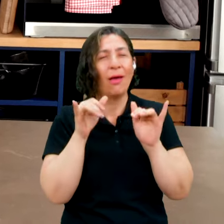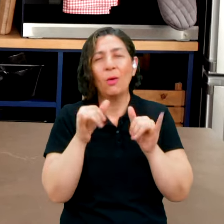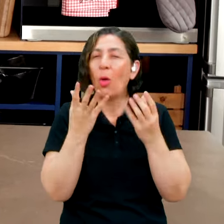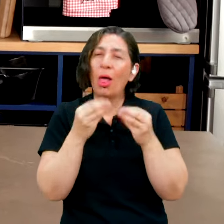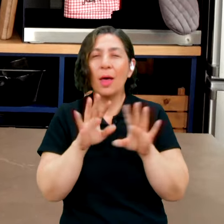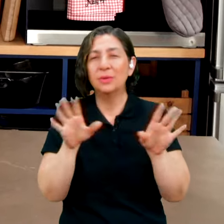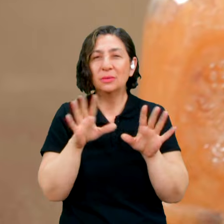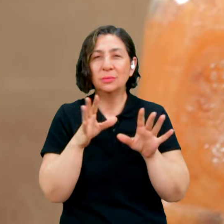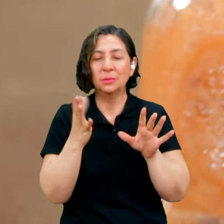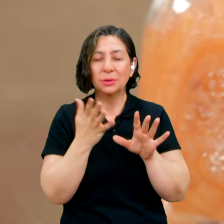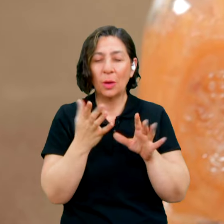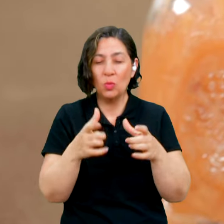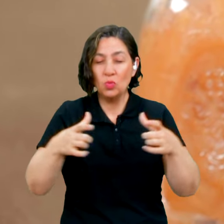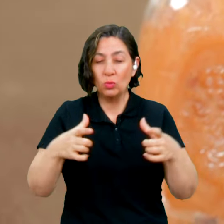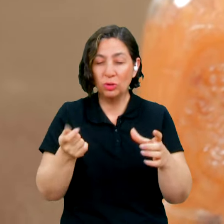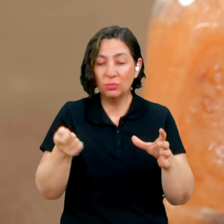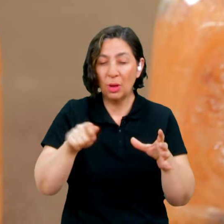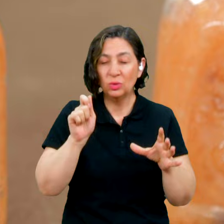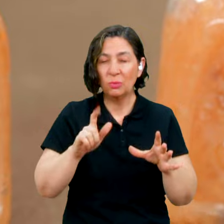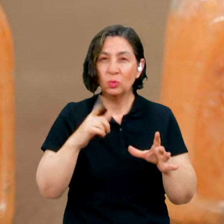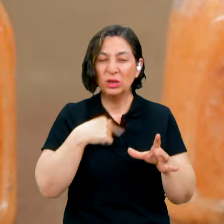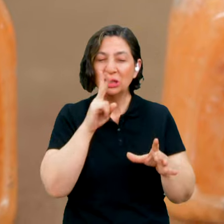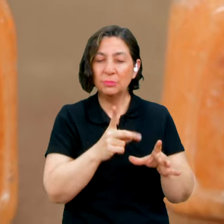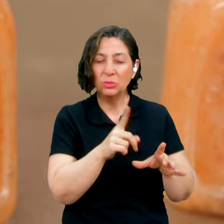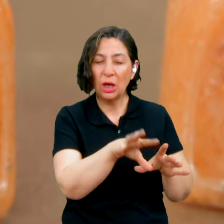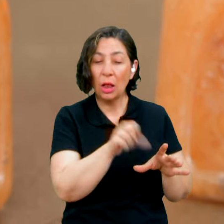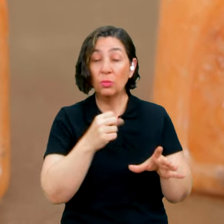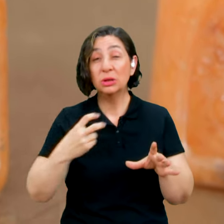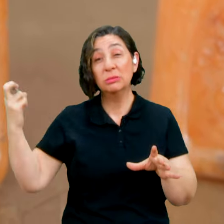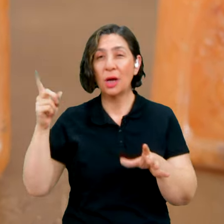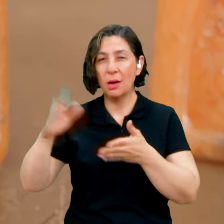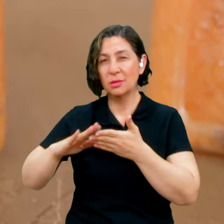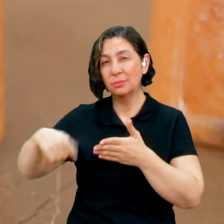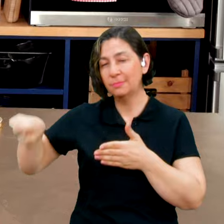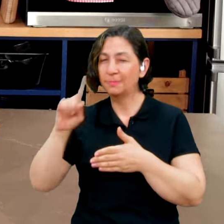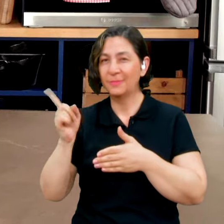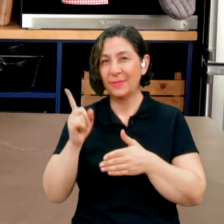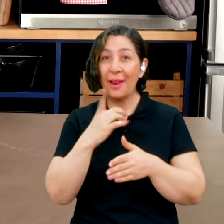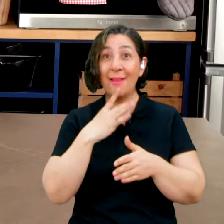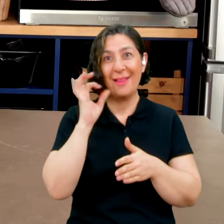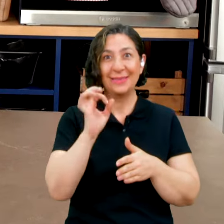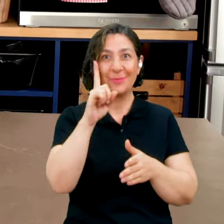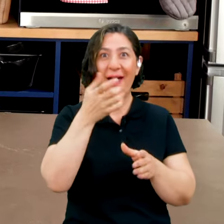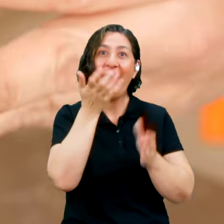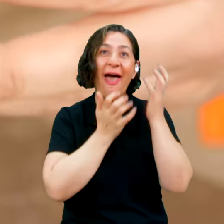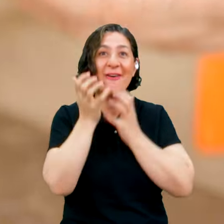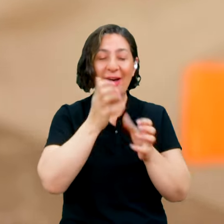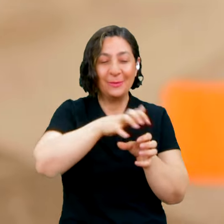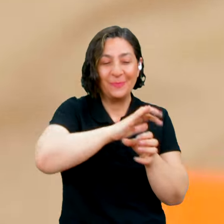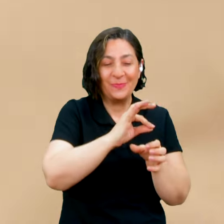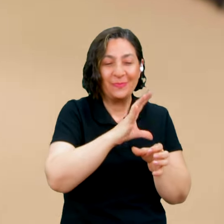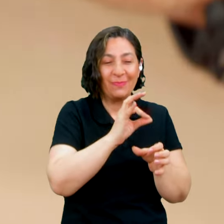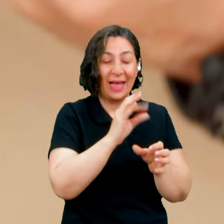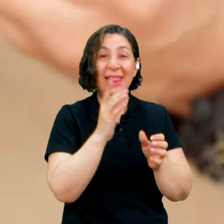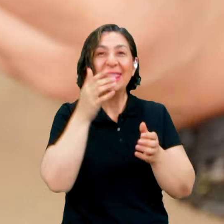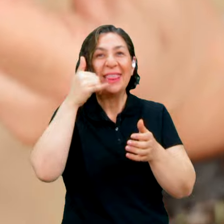nefasetiyle bütünleşmiyor olamaz. Acaba daha yüksek bir şey mi koysaydım ya? Bunun birini kesin alır götürür bizimkiler. Lezzetli bir ayva marmeladı.